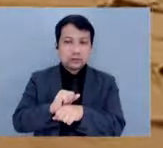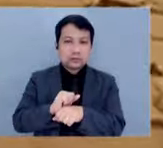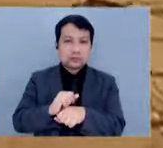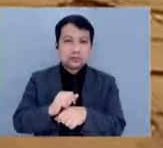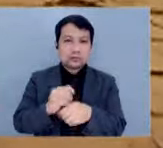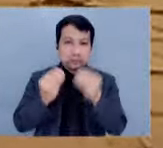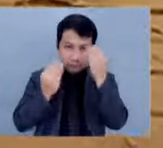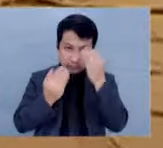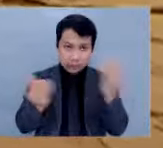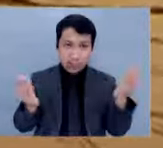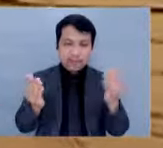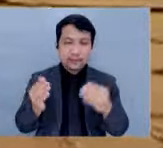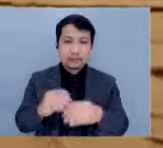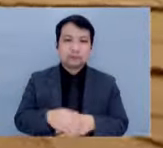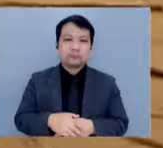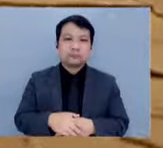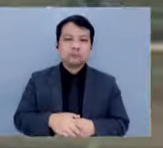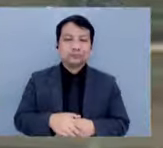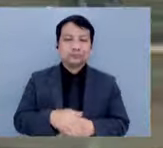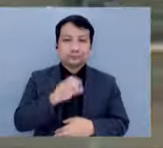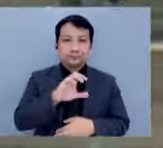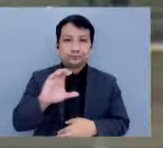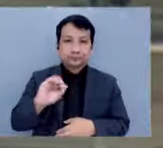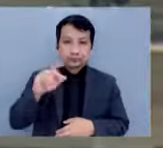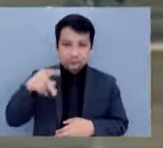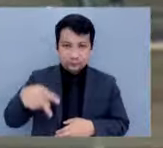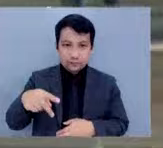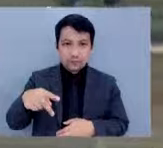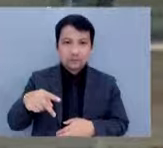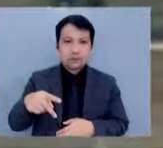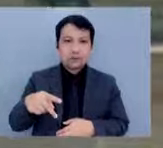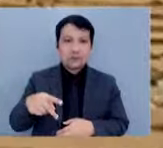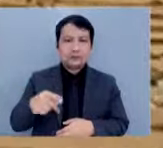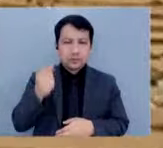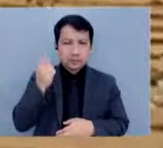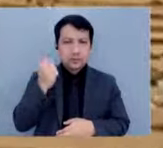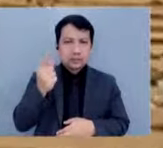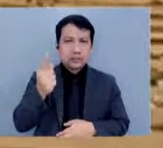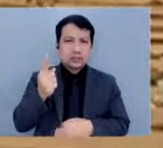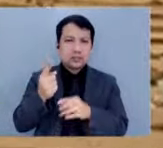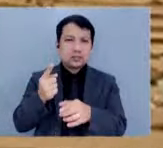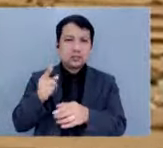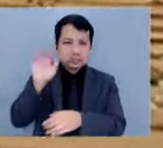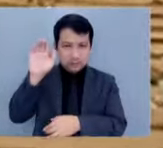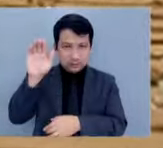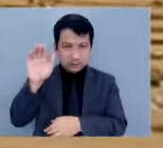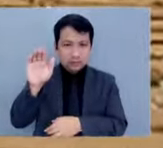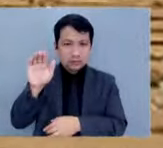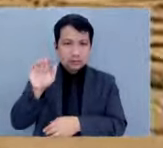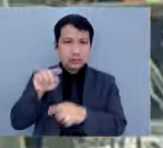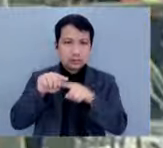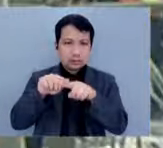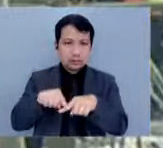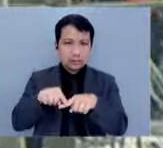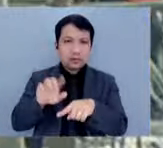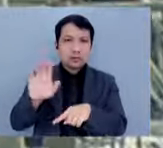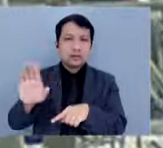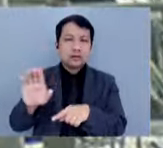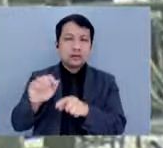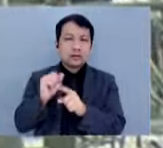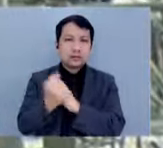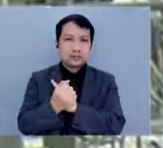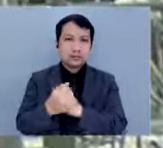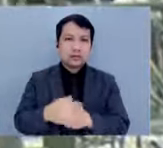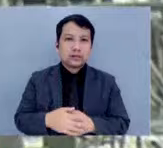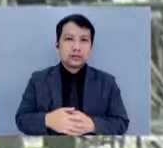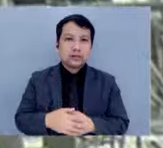naman ng Employers Confederation of the Philippines na iintindihan nila ang panawagan pero depende ito sa sitwasyon.